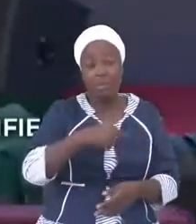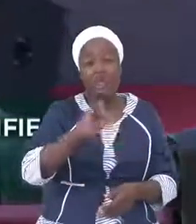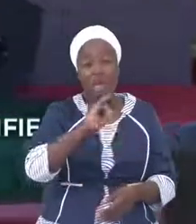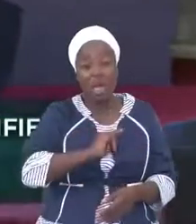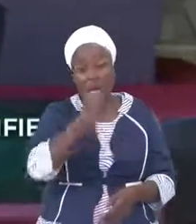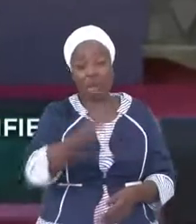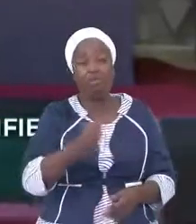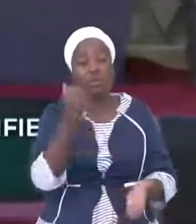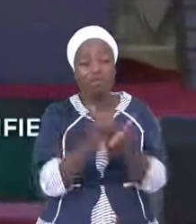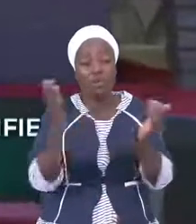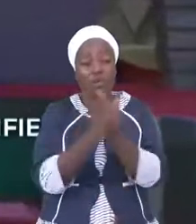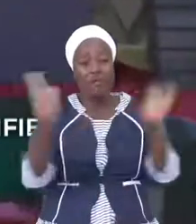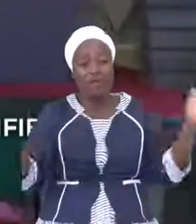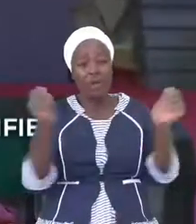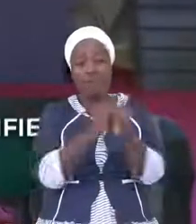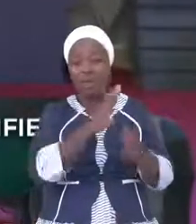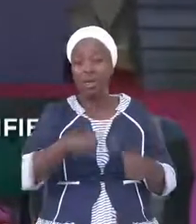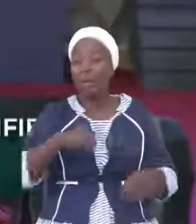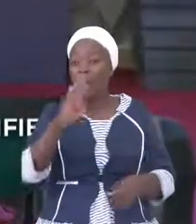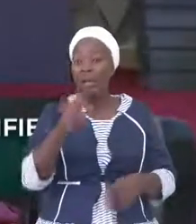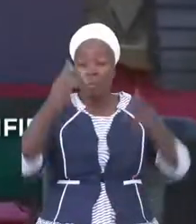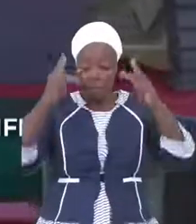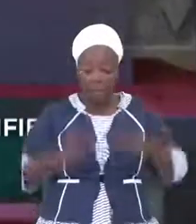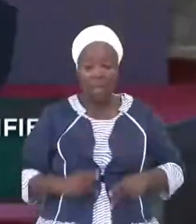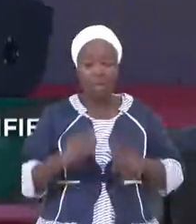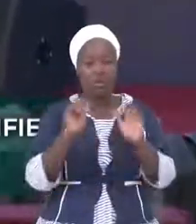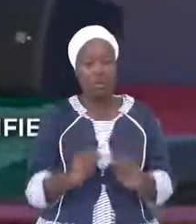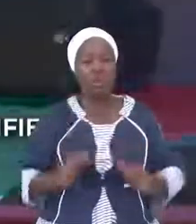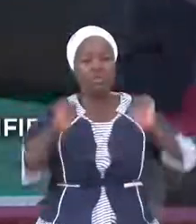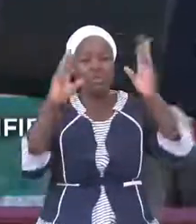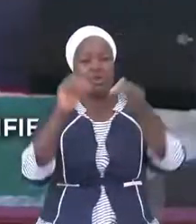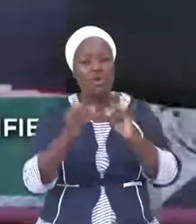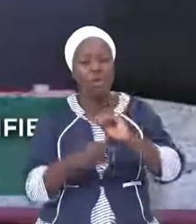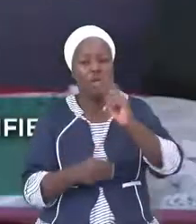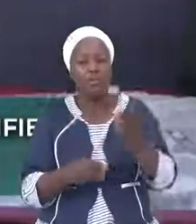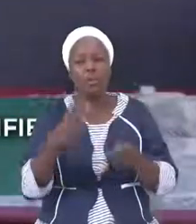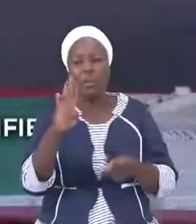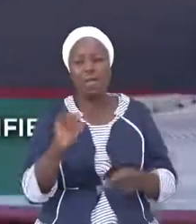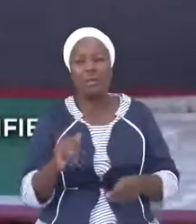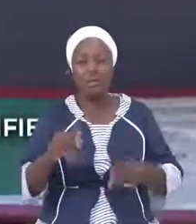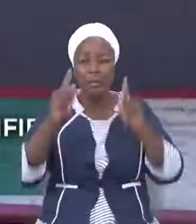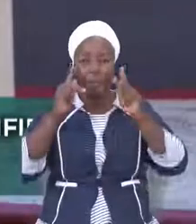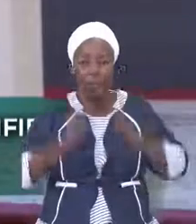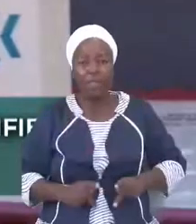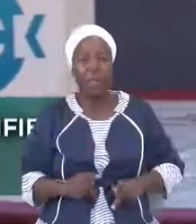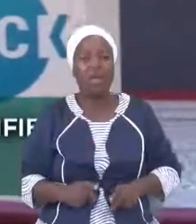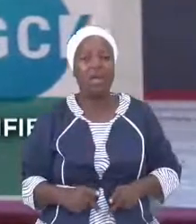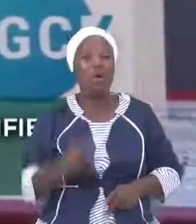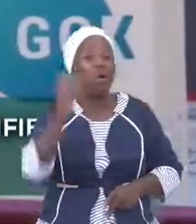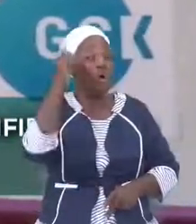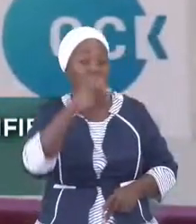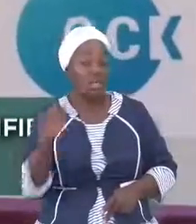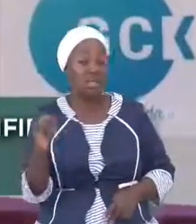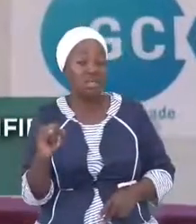été crucifié avec Christ par une consécration personnelle. 2. Par